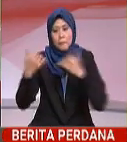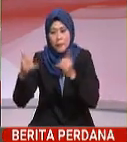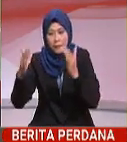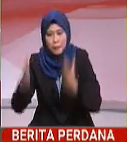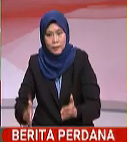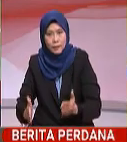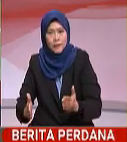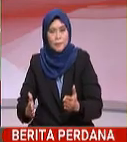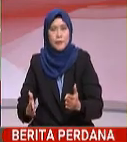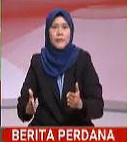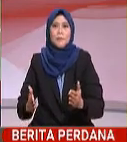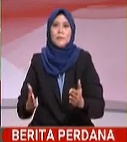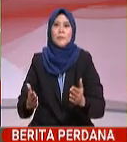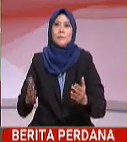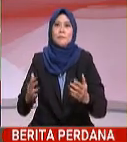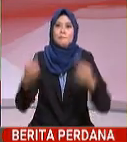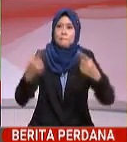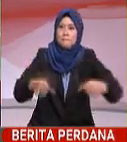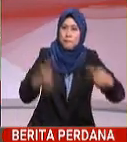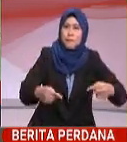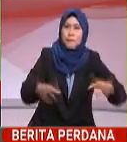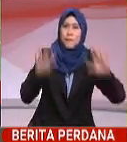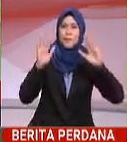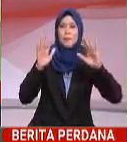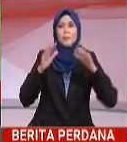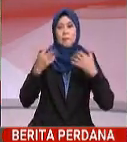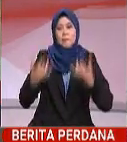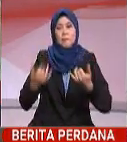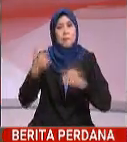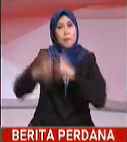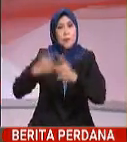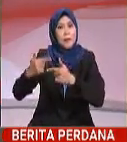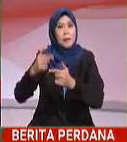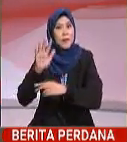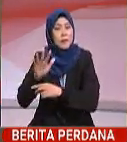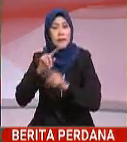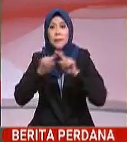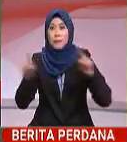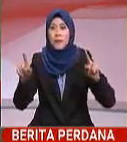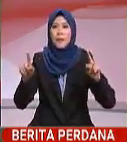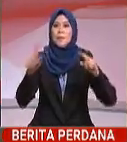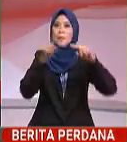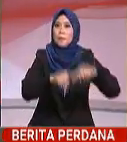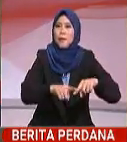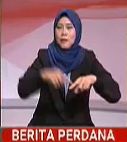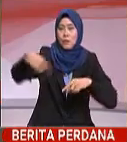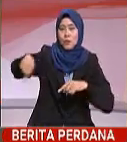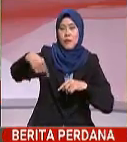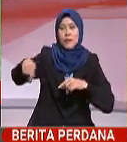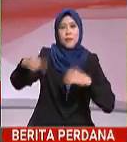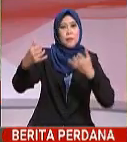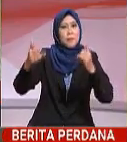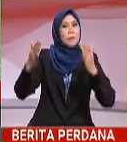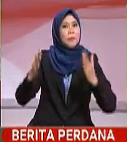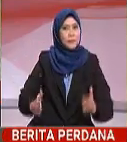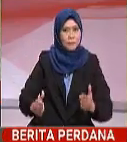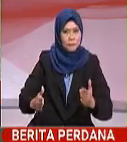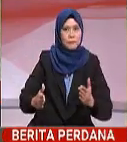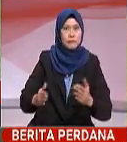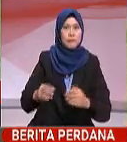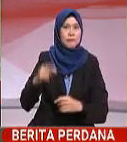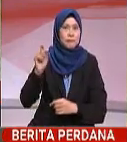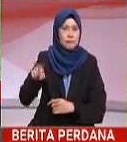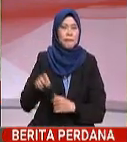yang menyelah dalam 5 perlawanan awal Liga Malaysia. Namun, semuanya bergantung terhadap kualiti yang ada pada pemain